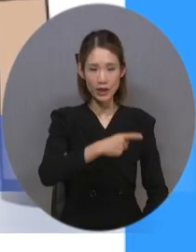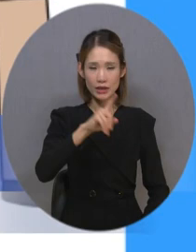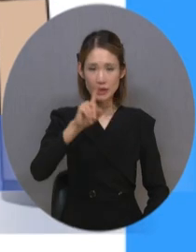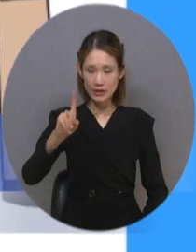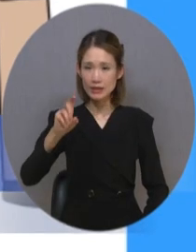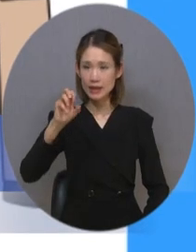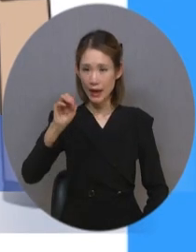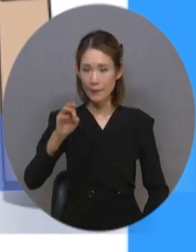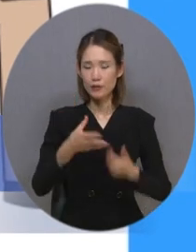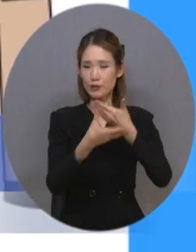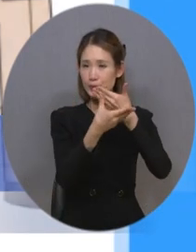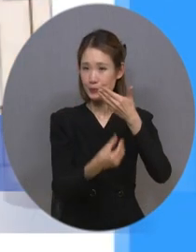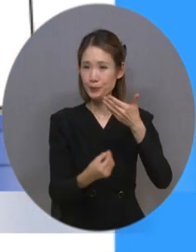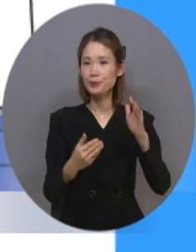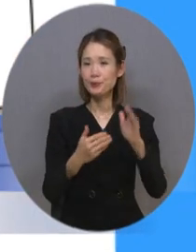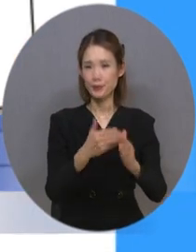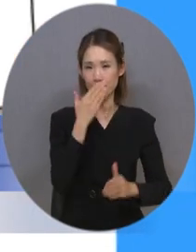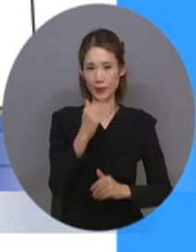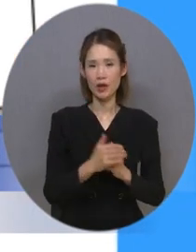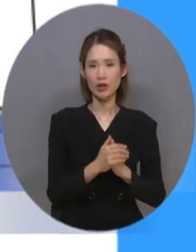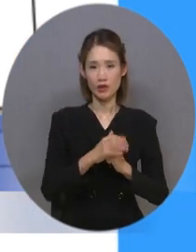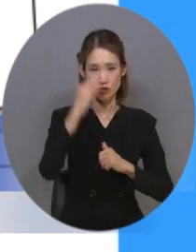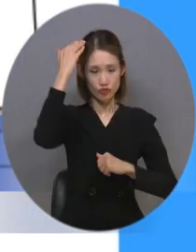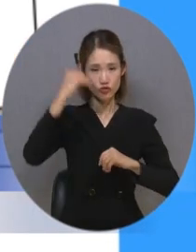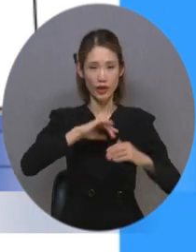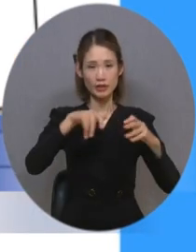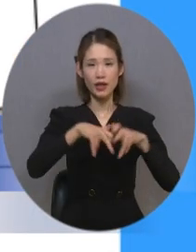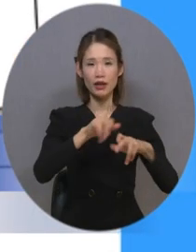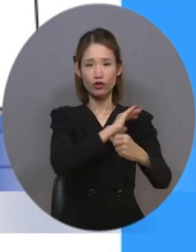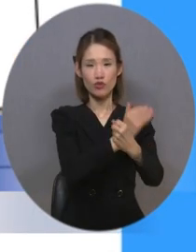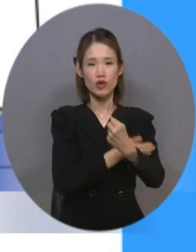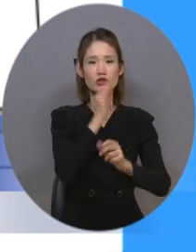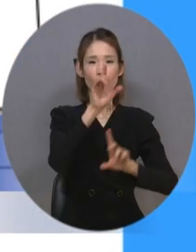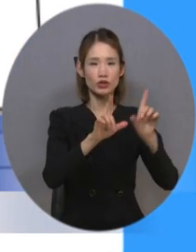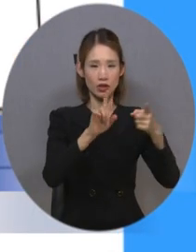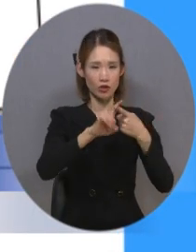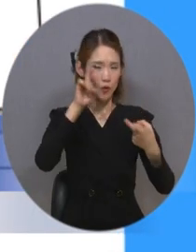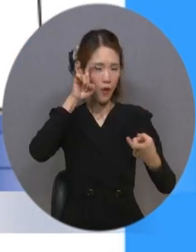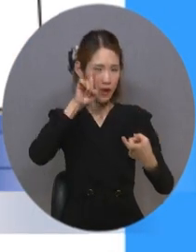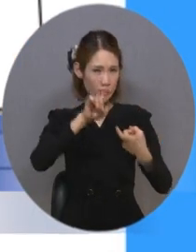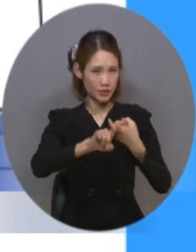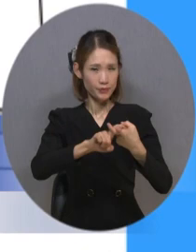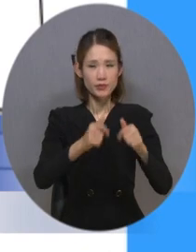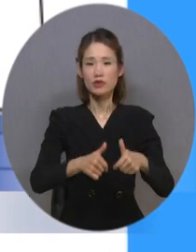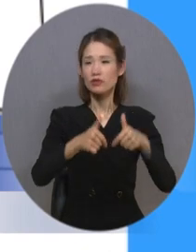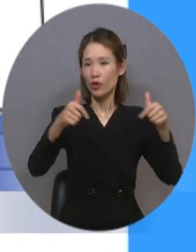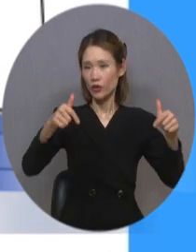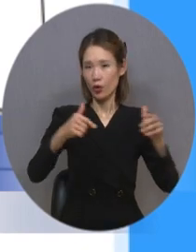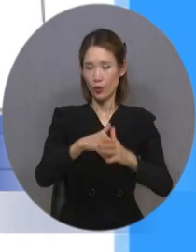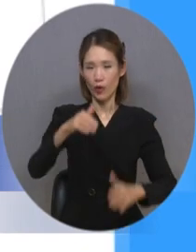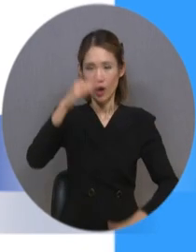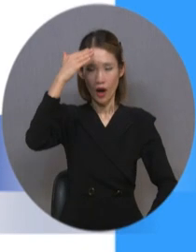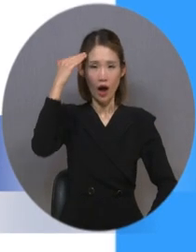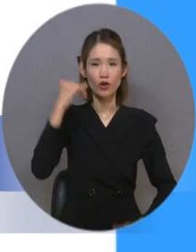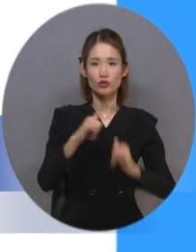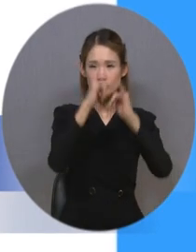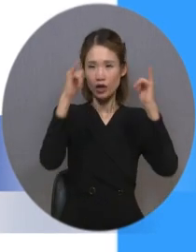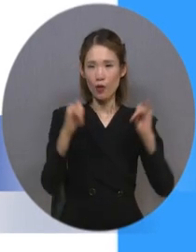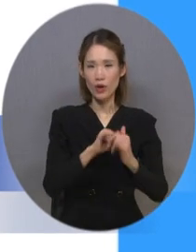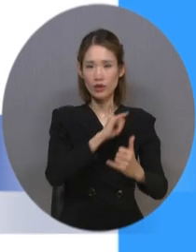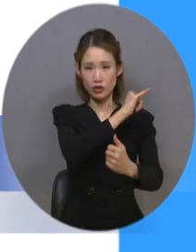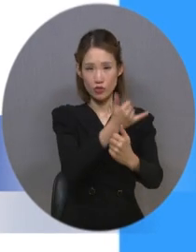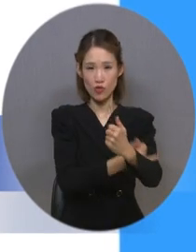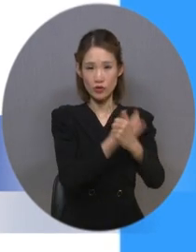다운로드 받을 수 있습니다 국내 장애인 인권현실에 대한 관심이 보다 높아지고 우리 사회의 인권 수준을